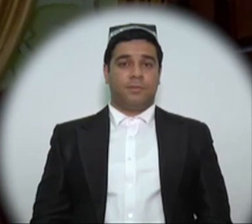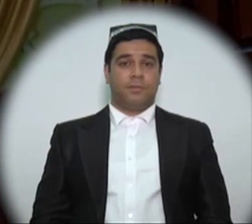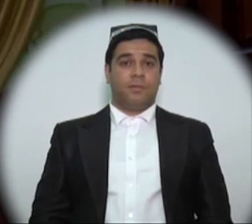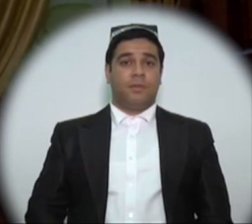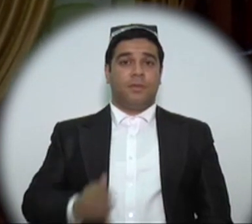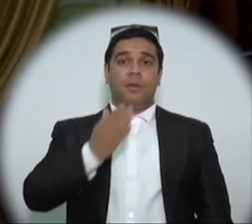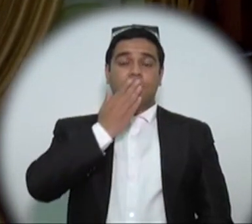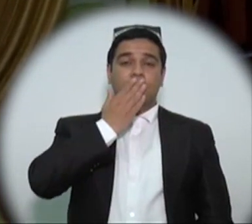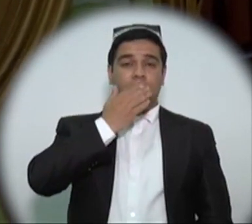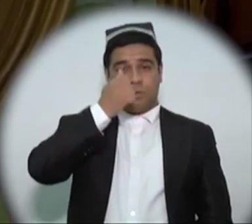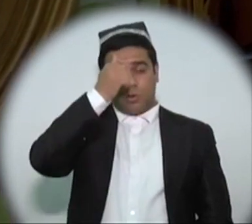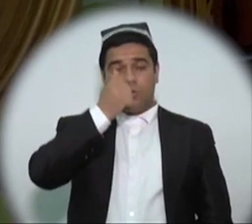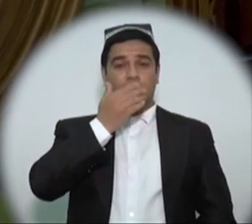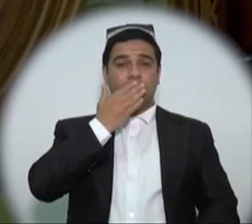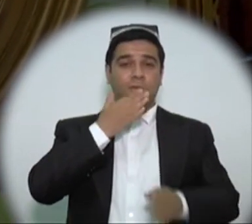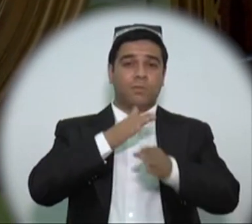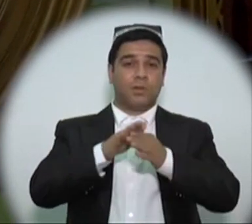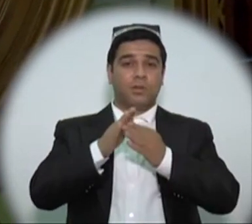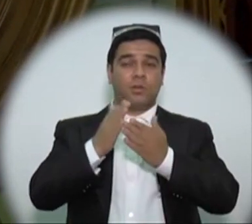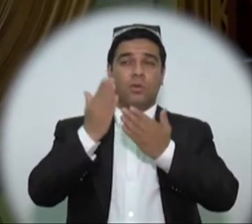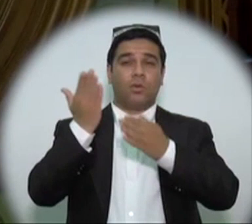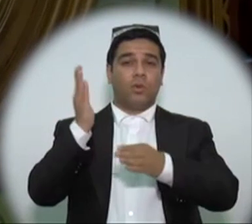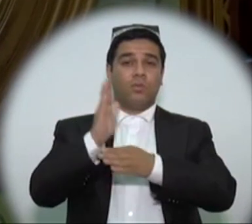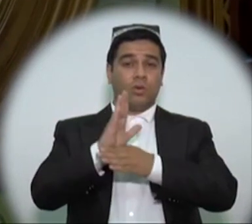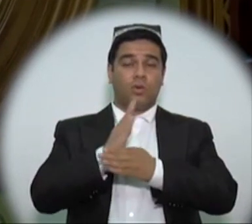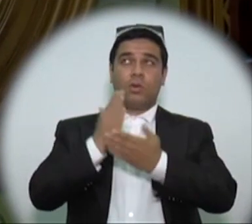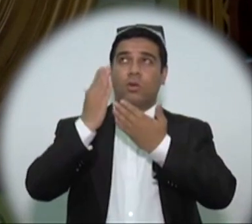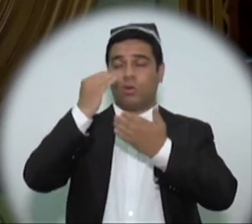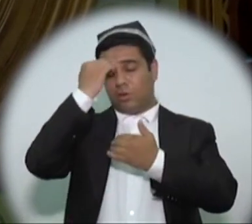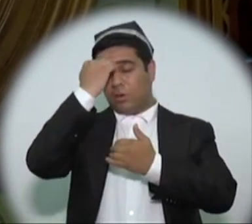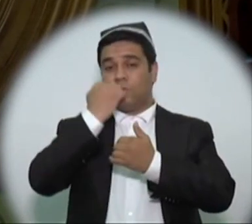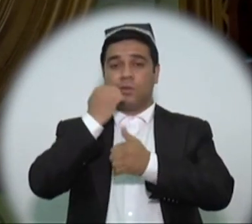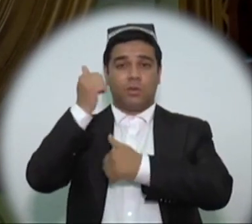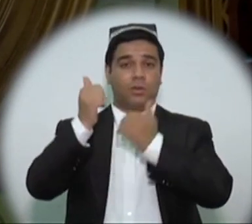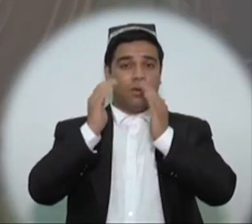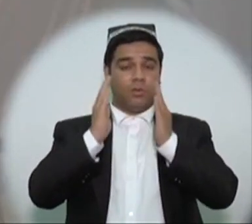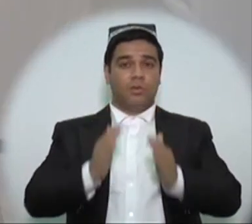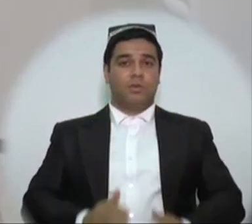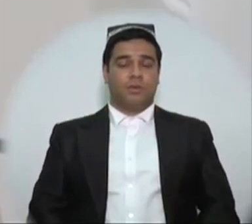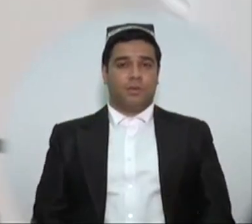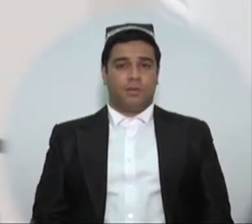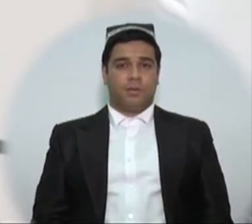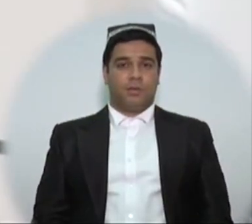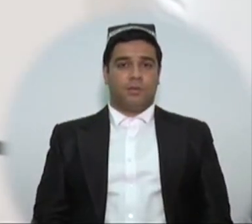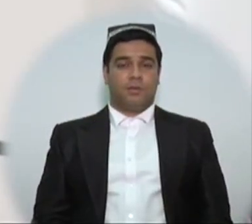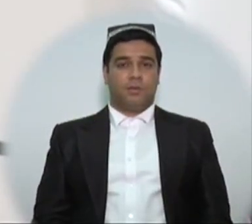Ramazan ayı rozasını tutmak ne bizlerge farz kılgan Allah Teala'ga hamdü senalar bolsun.